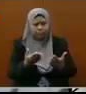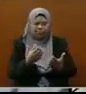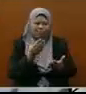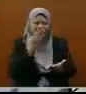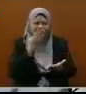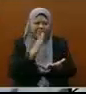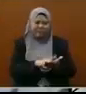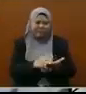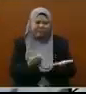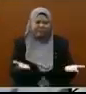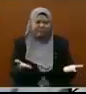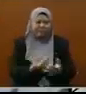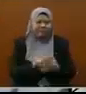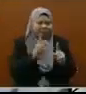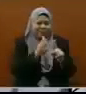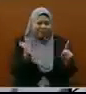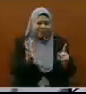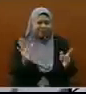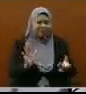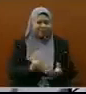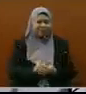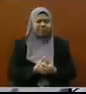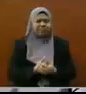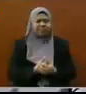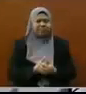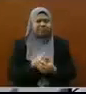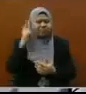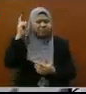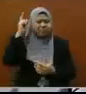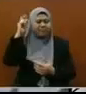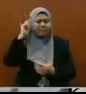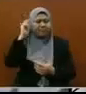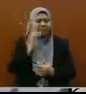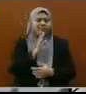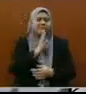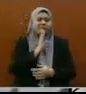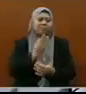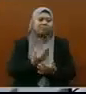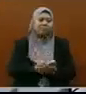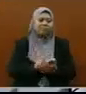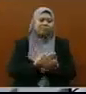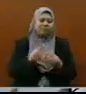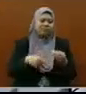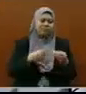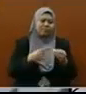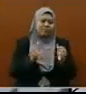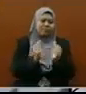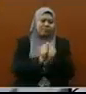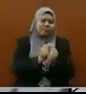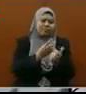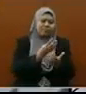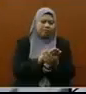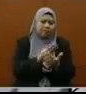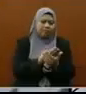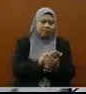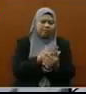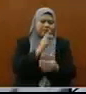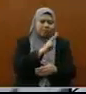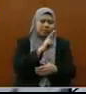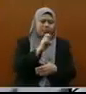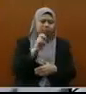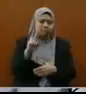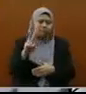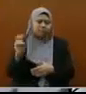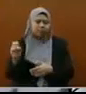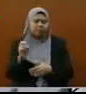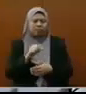lah. Yang Berhormat Tuan Speaker, berkenaan dengan belanjawan tahun 2020 yang telah